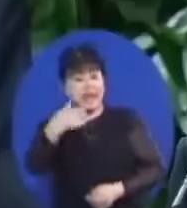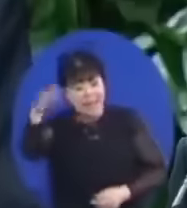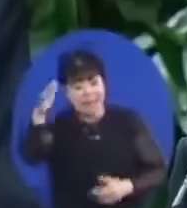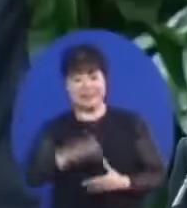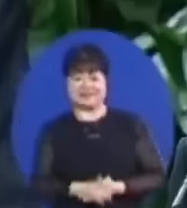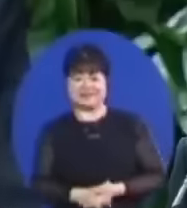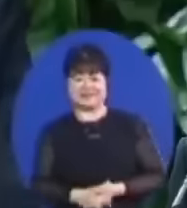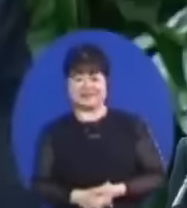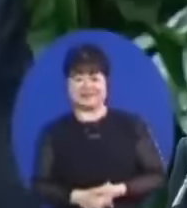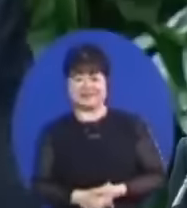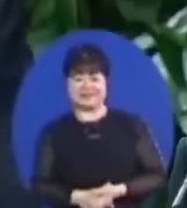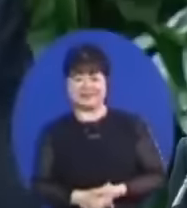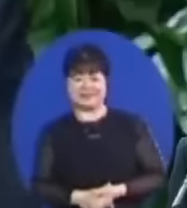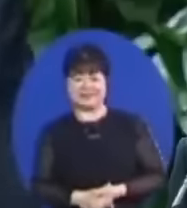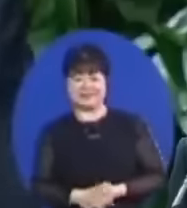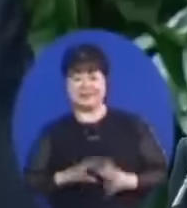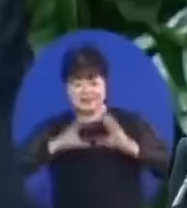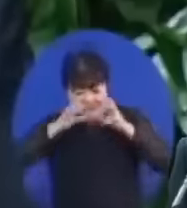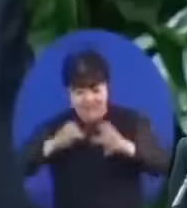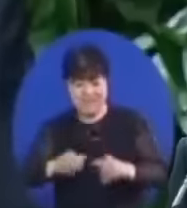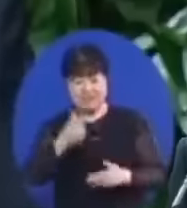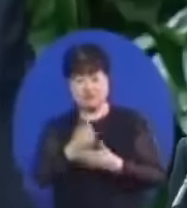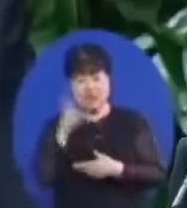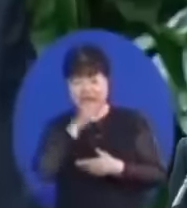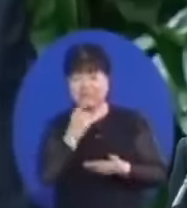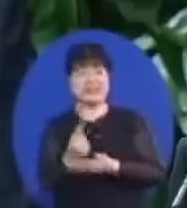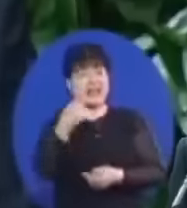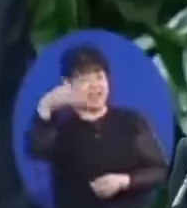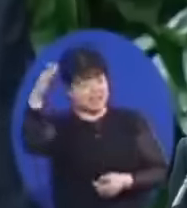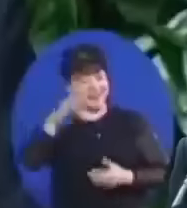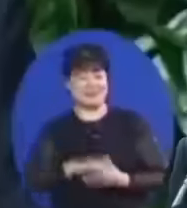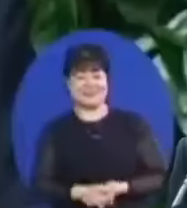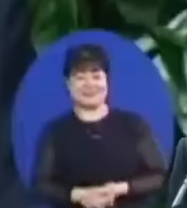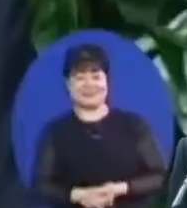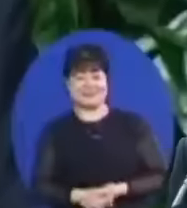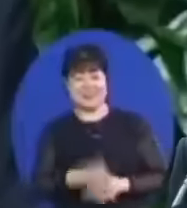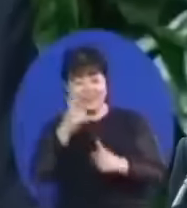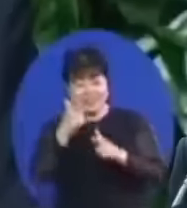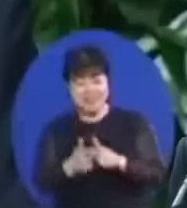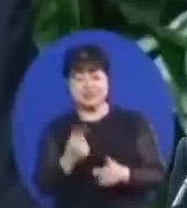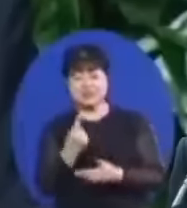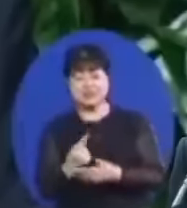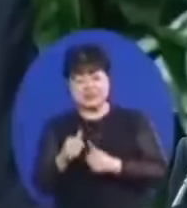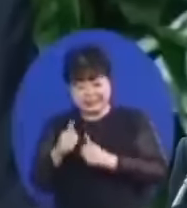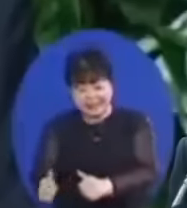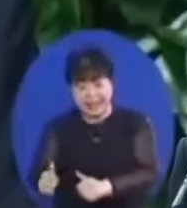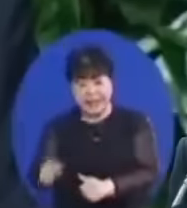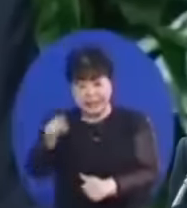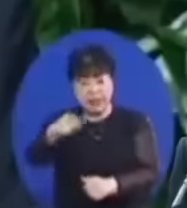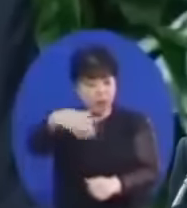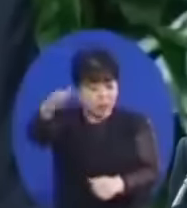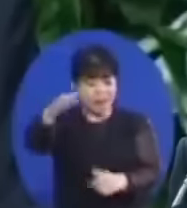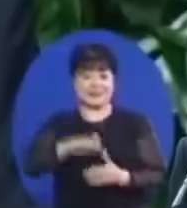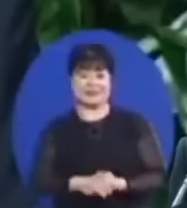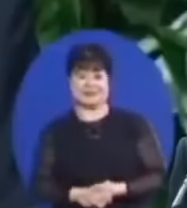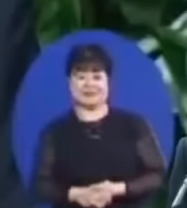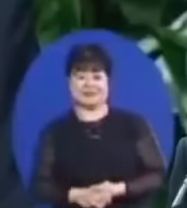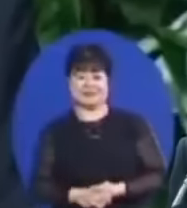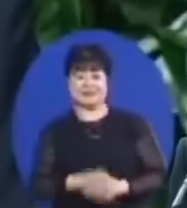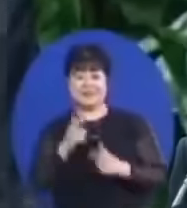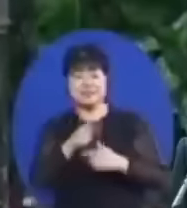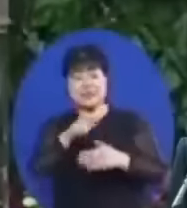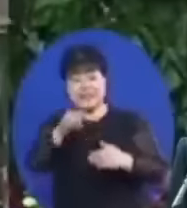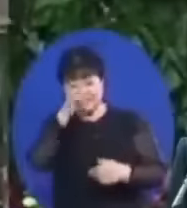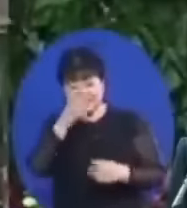것입니다. 세상의 죄악을 떠나가게 되는 것입니다. 예수님을 따라서 밖으로 나갔다는 것입니다. 누구든지 그리스도